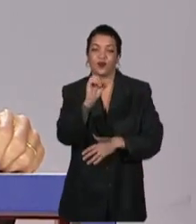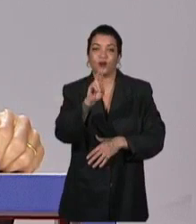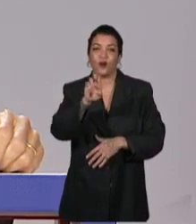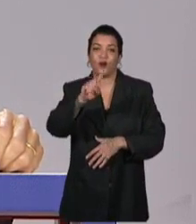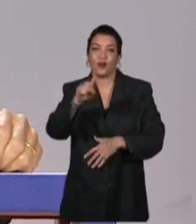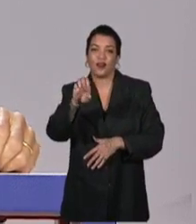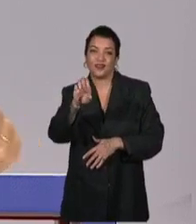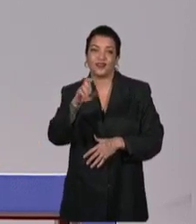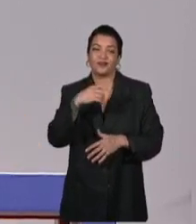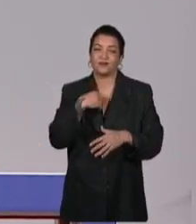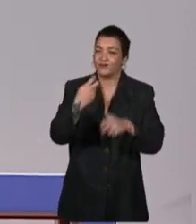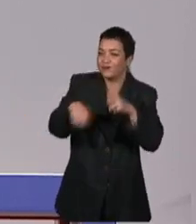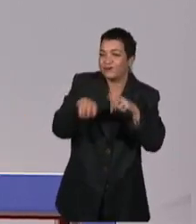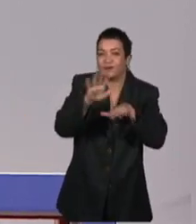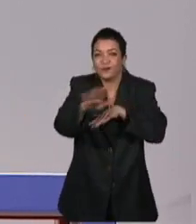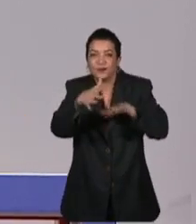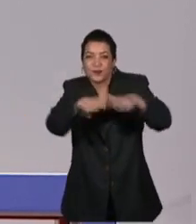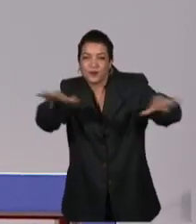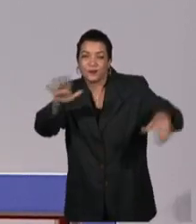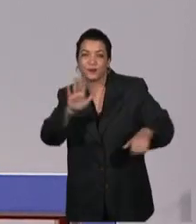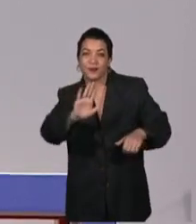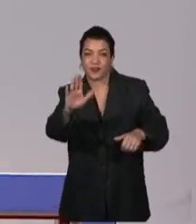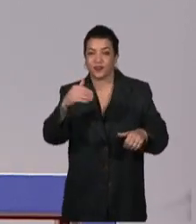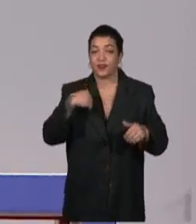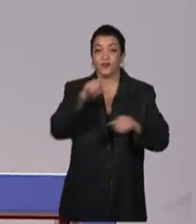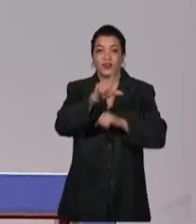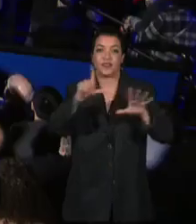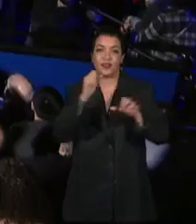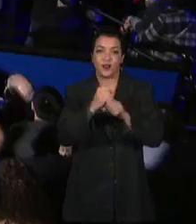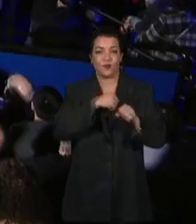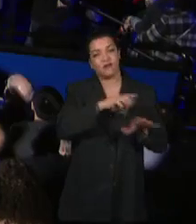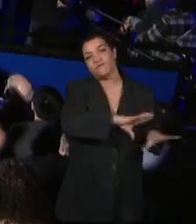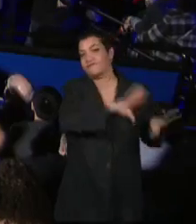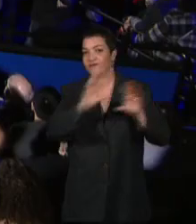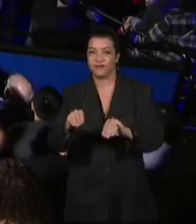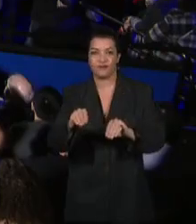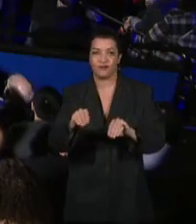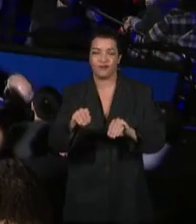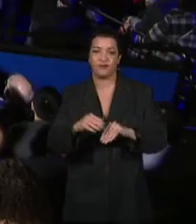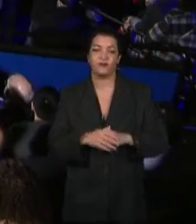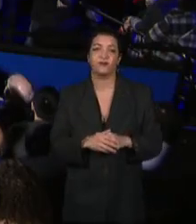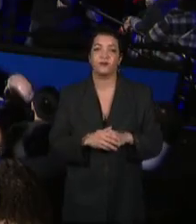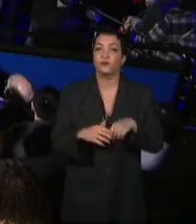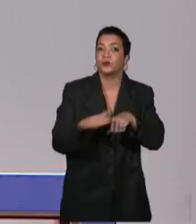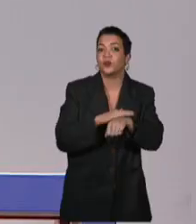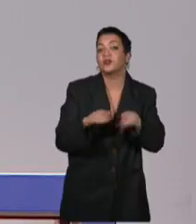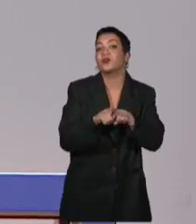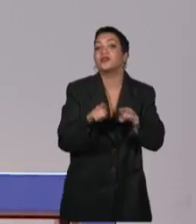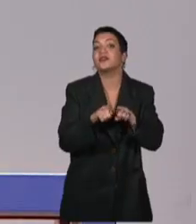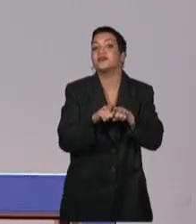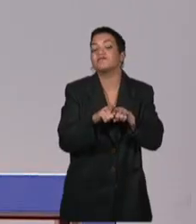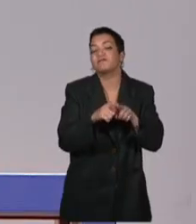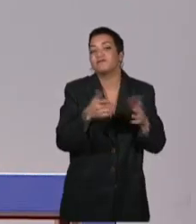et d'ardoise, devenue il y a 27 ans ma terre d'adoption et mon refuge. En politique, j'ai eu aussi une marraine de